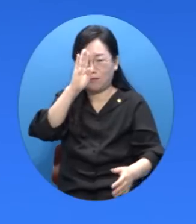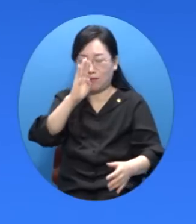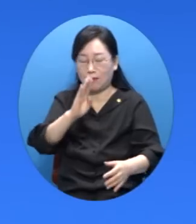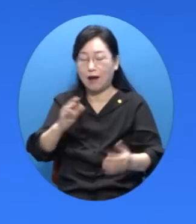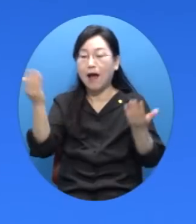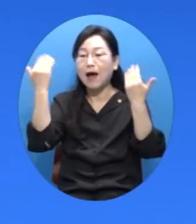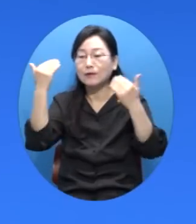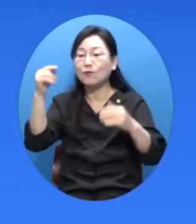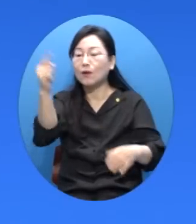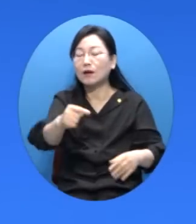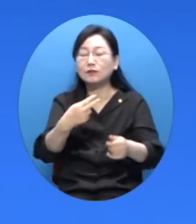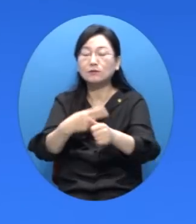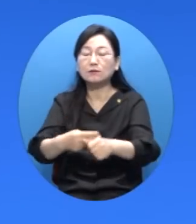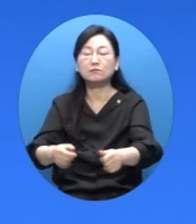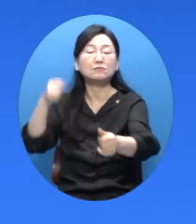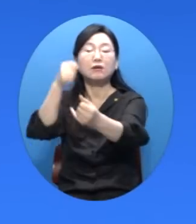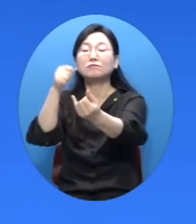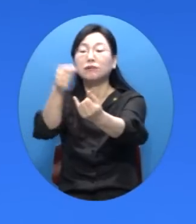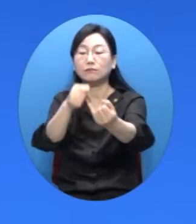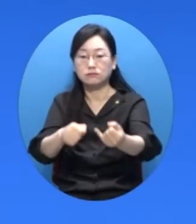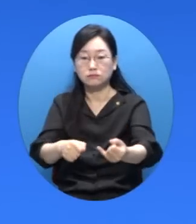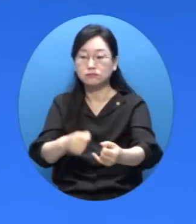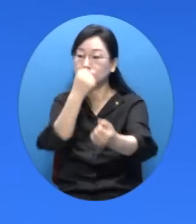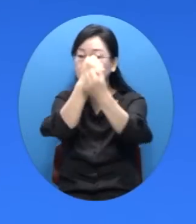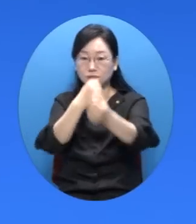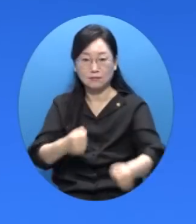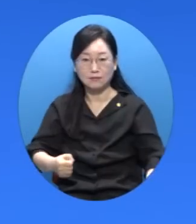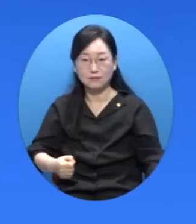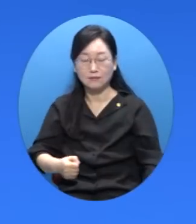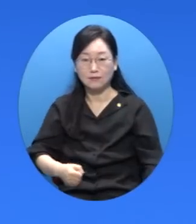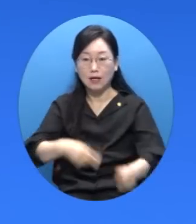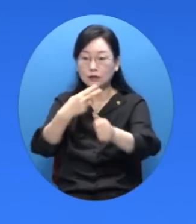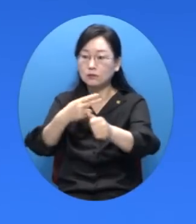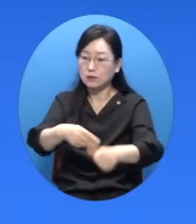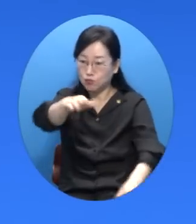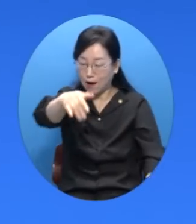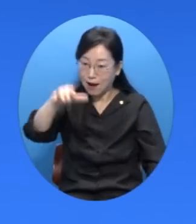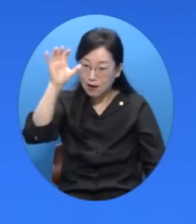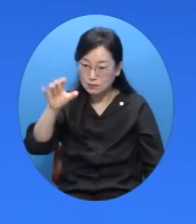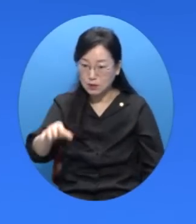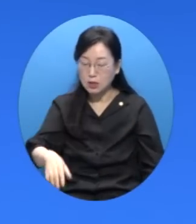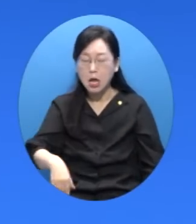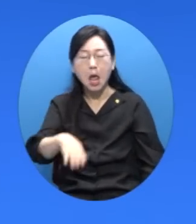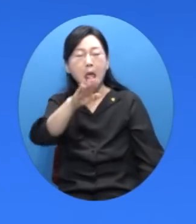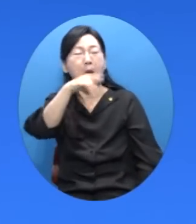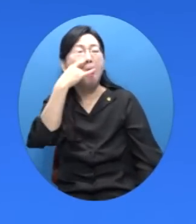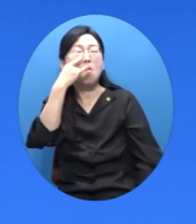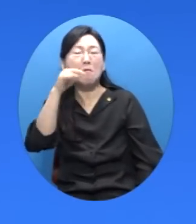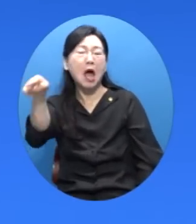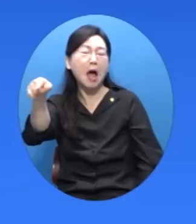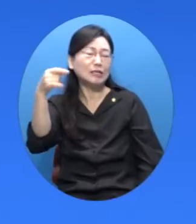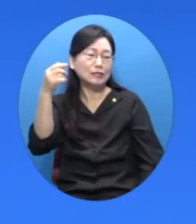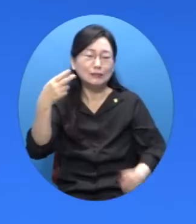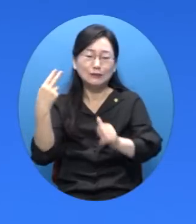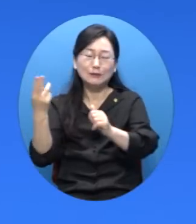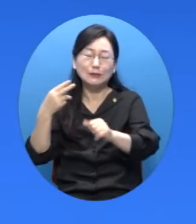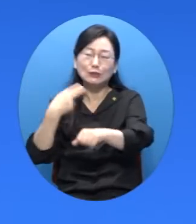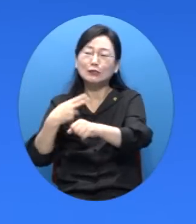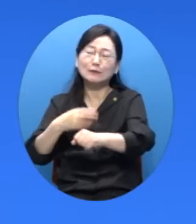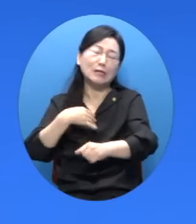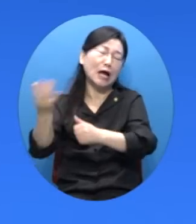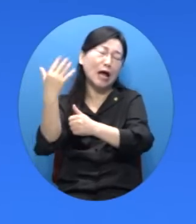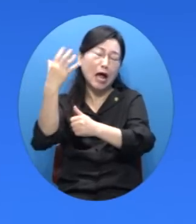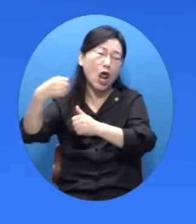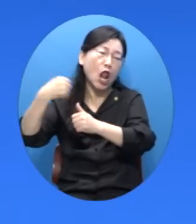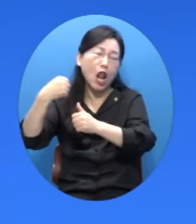와서 선생님을 때려도 아무렇지 않은 것처럼 생각합니다. 선생님을 때리는 것은 선생님이 야단치면 엄마한테 전화 가고 엄마 선생님이 나 야단치고 날